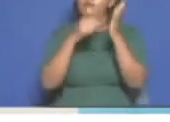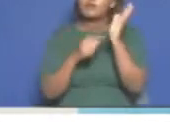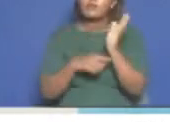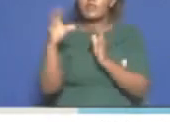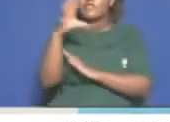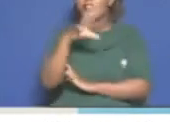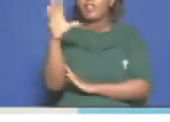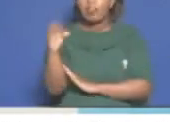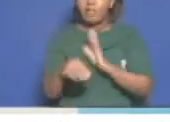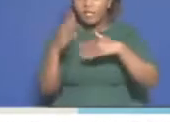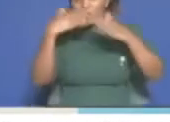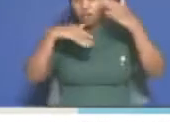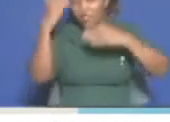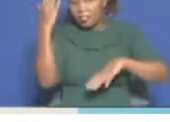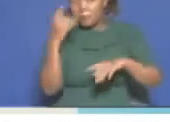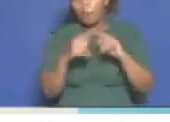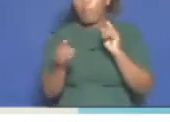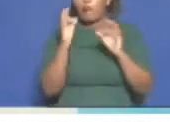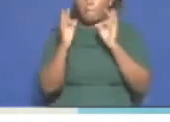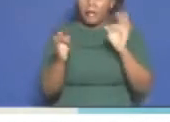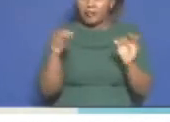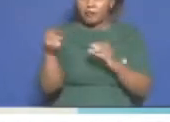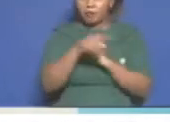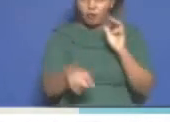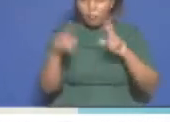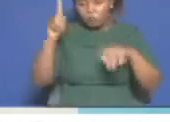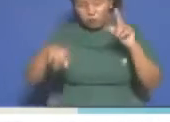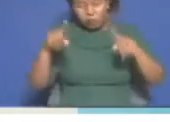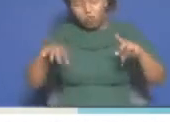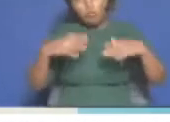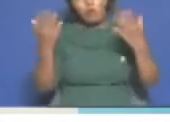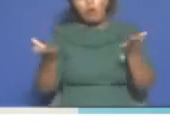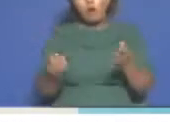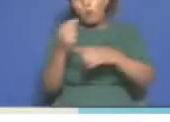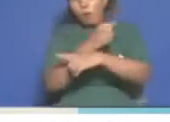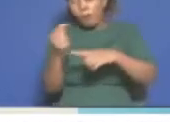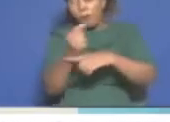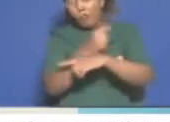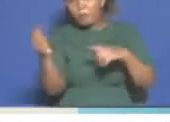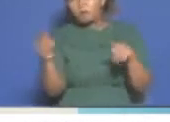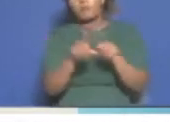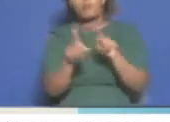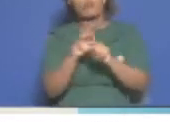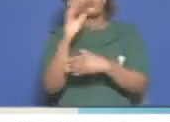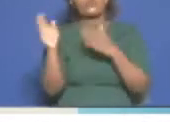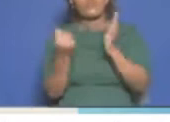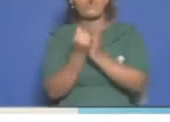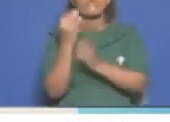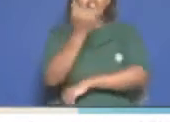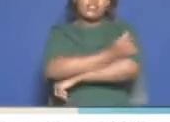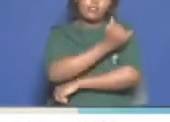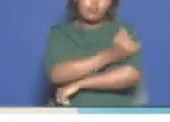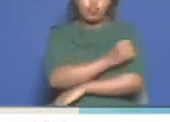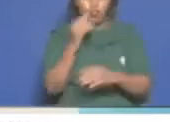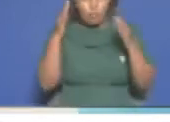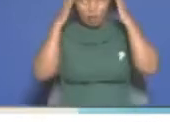kama tunaweza kureevaluate jinsi tunatoa masomo ya vyuo vikuu, tuweze kumake his institutions ziwe centers of excellence